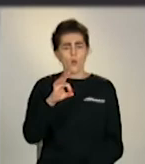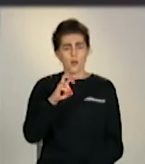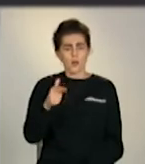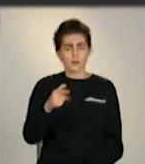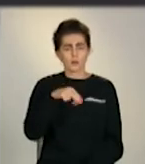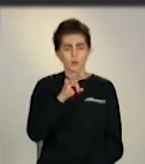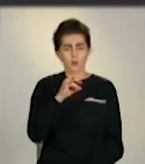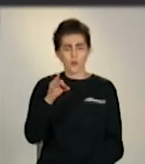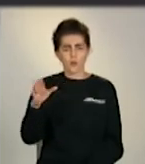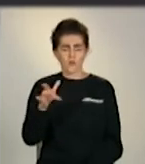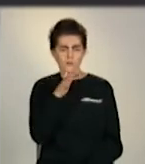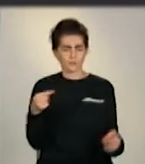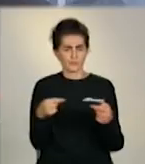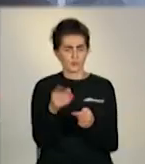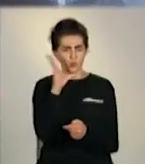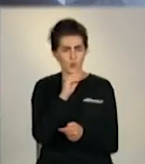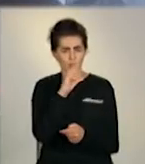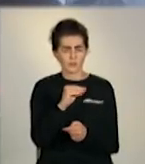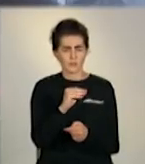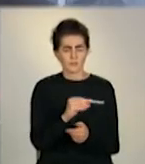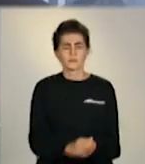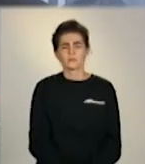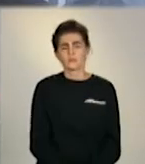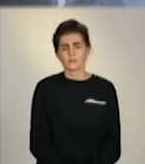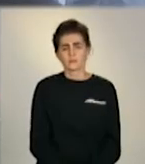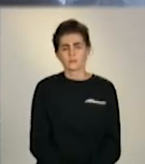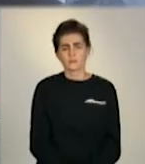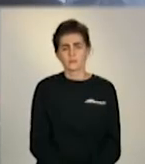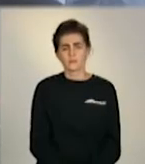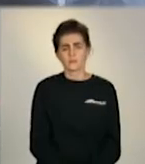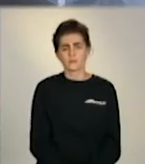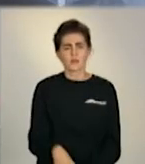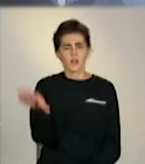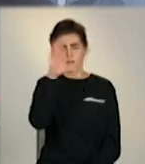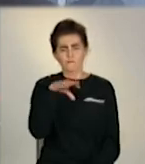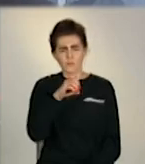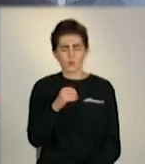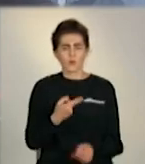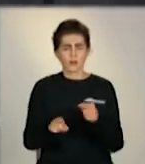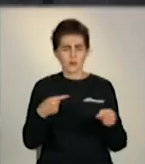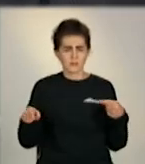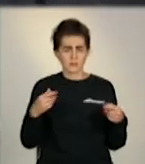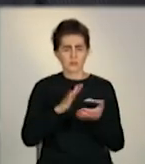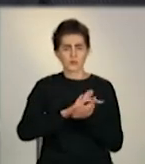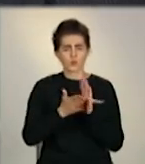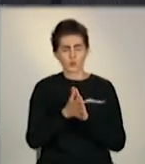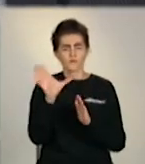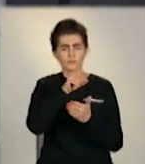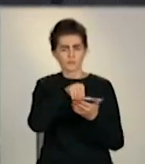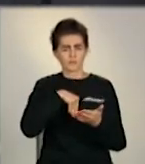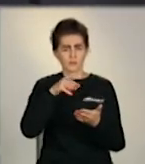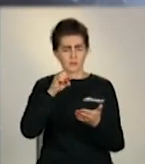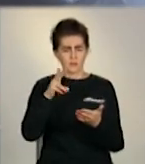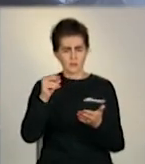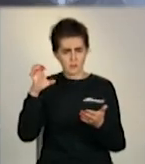упорався з оцінюванням вчасно. Всі стресові ситуації, які описані в тексті, вони, в